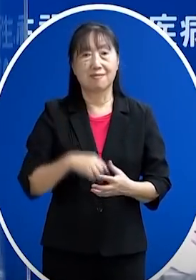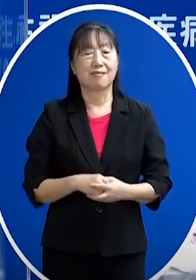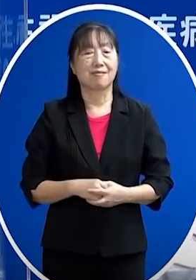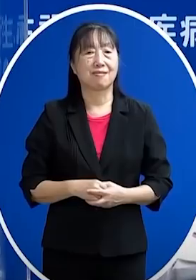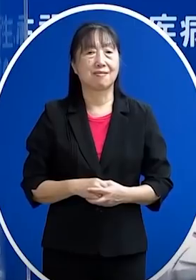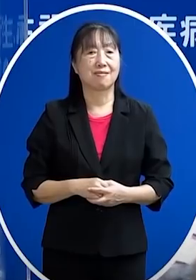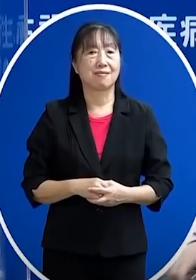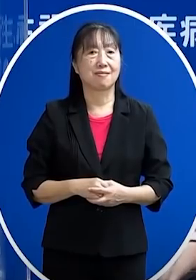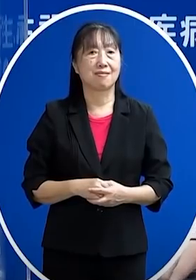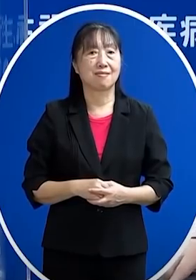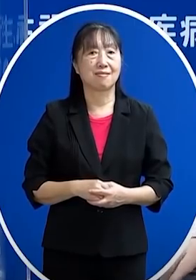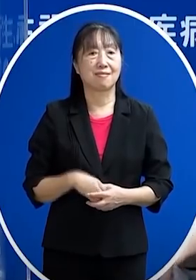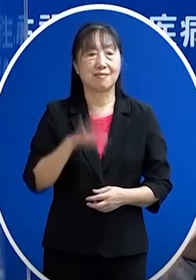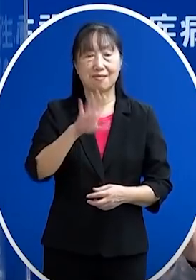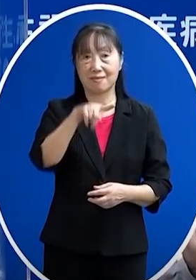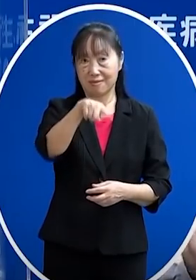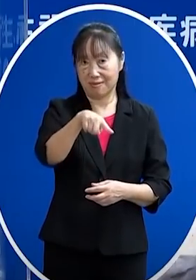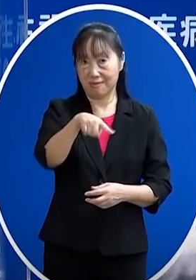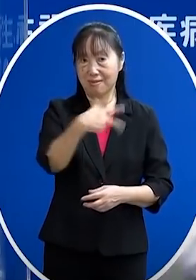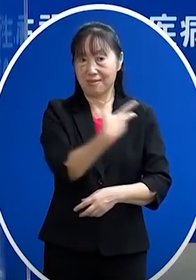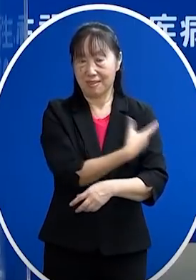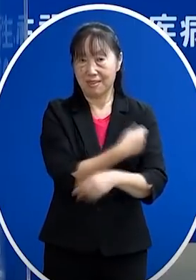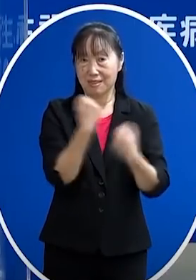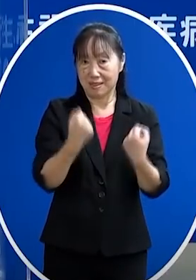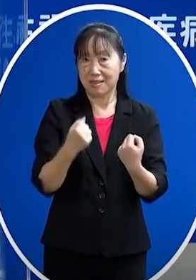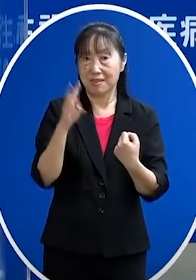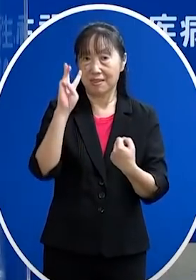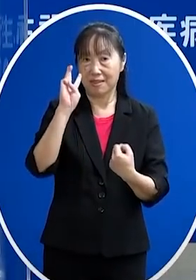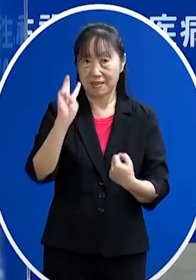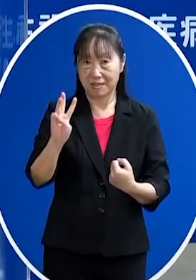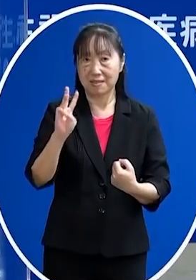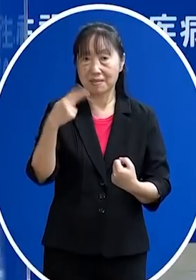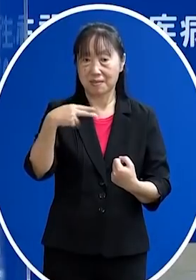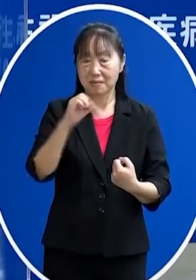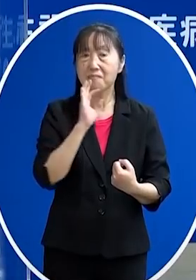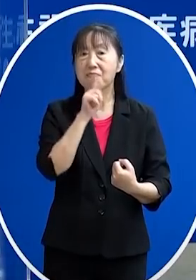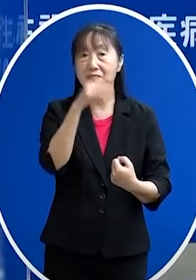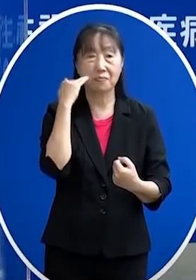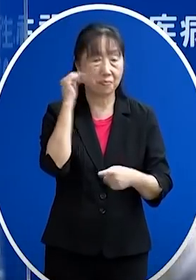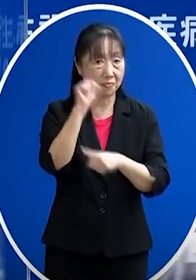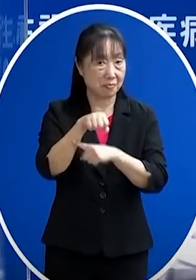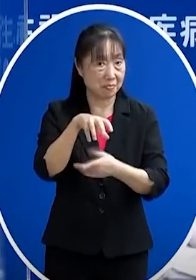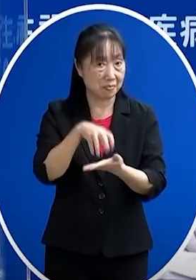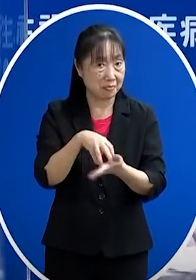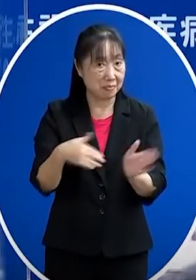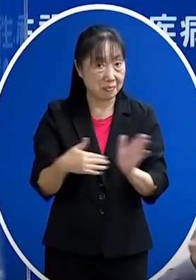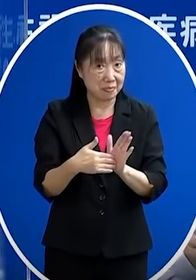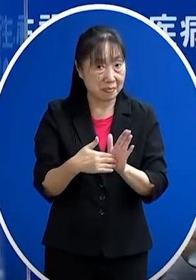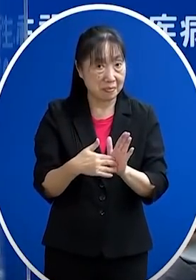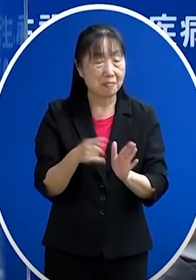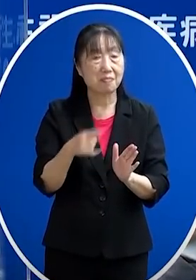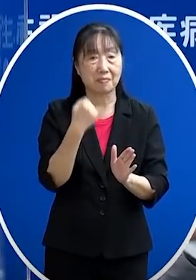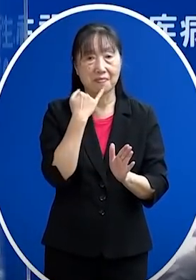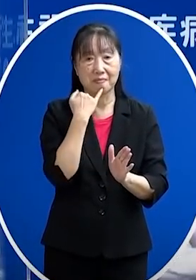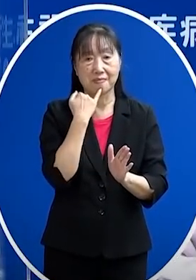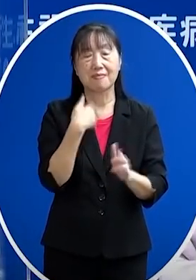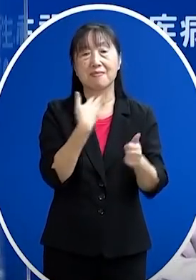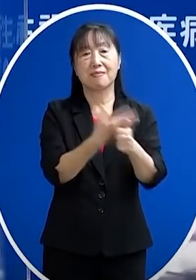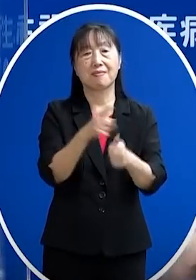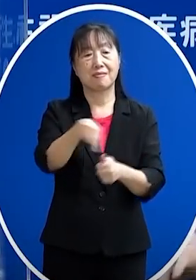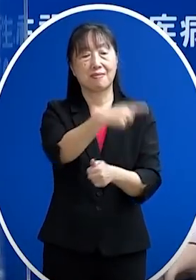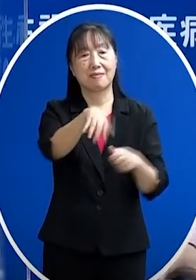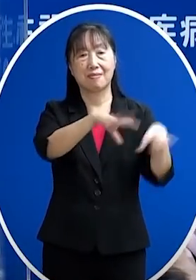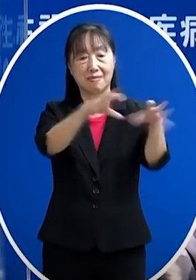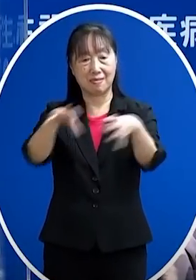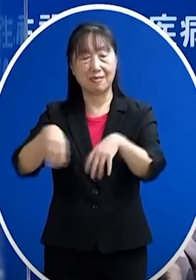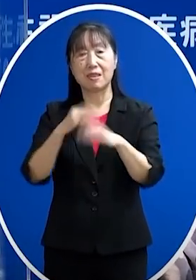在有这样的疫苗最后在 WHO 如果有认证之下，能够更广泛的提供给世